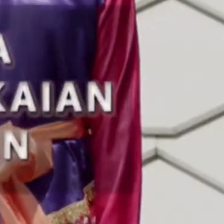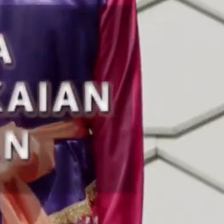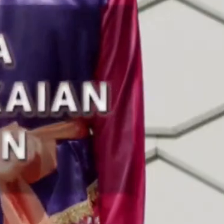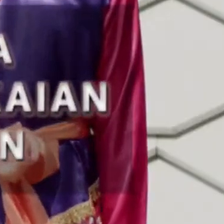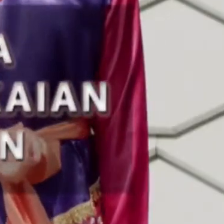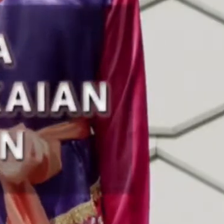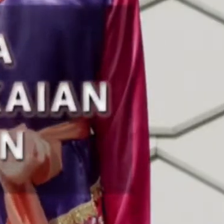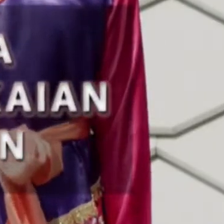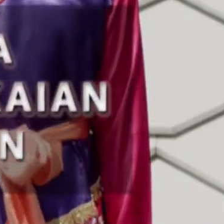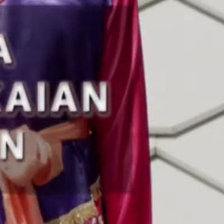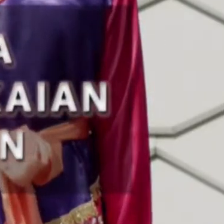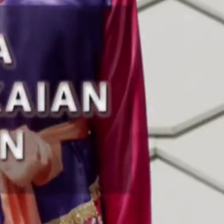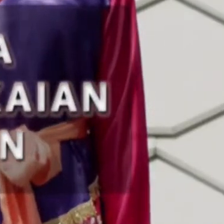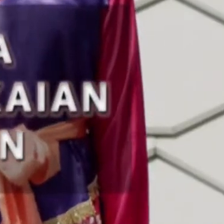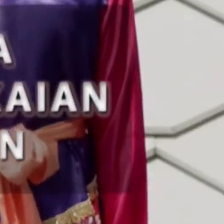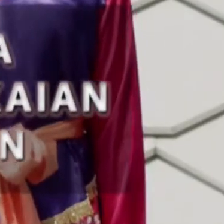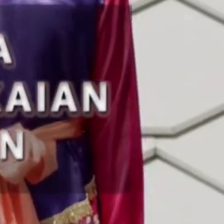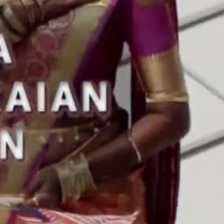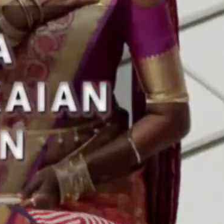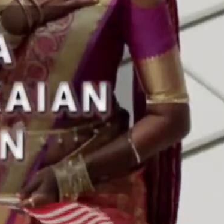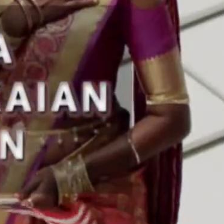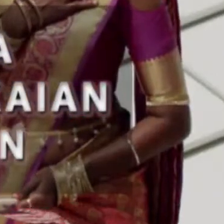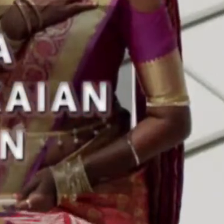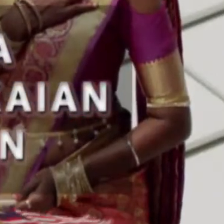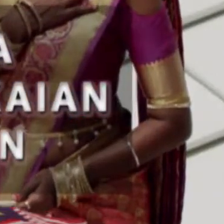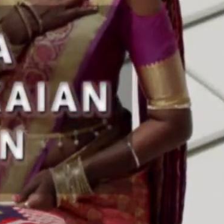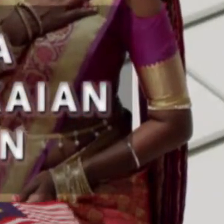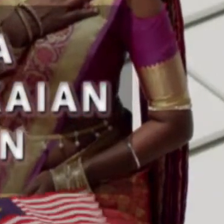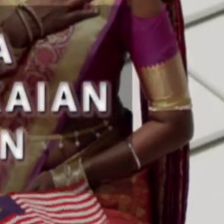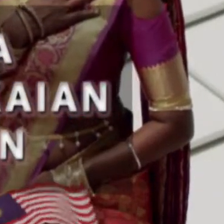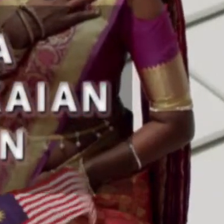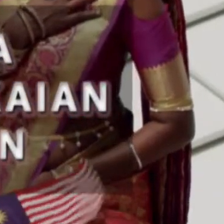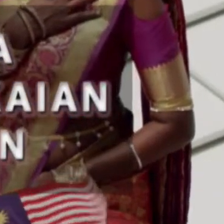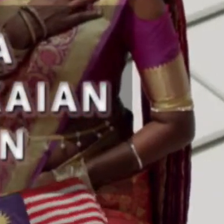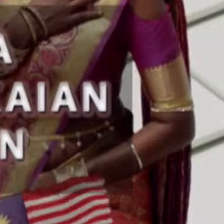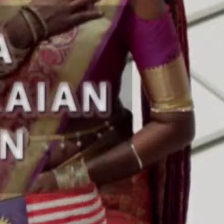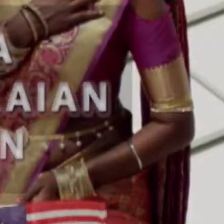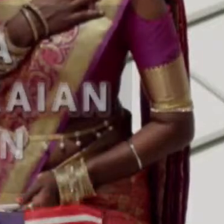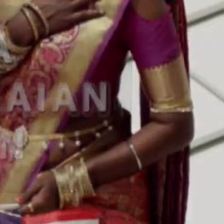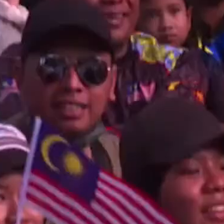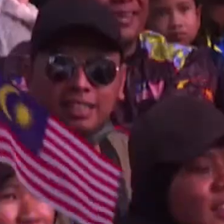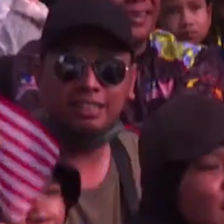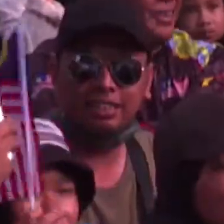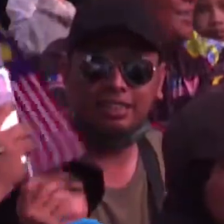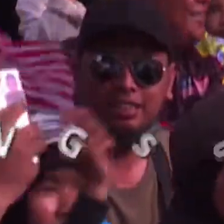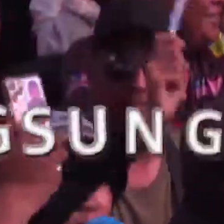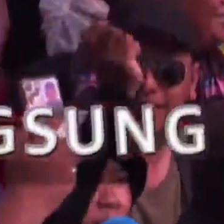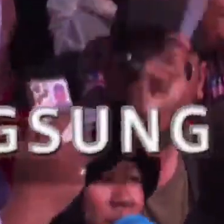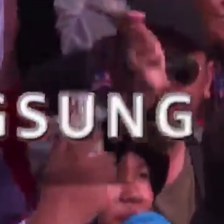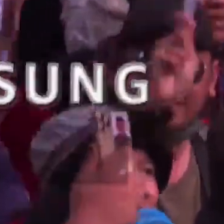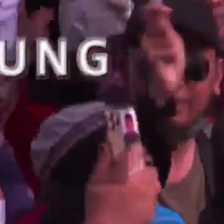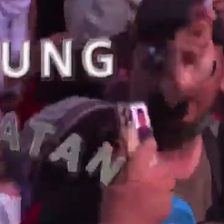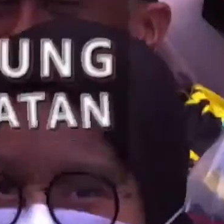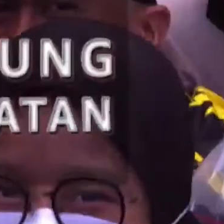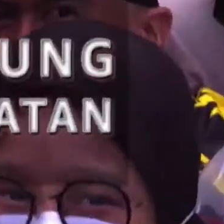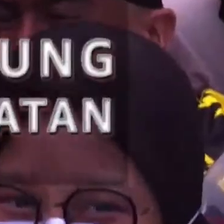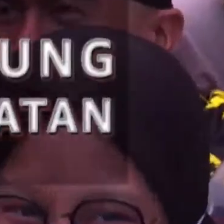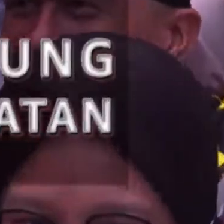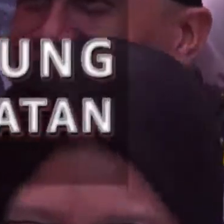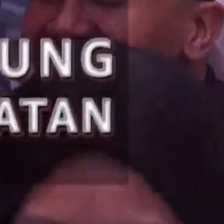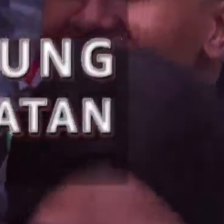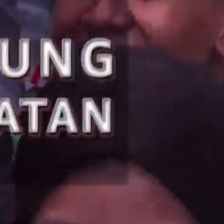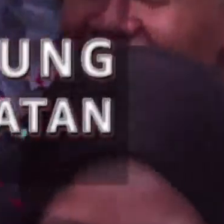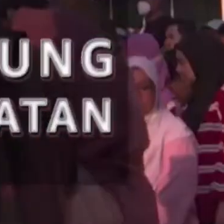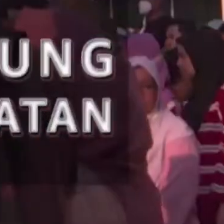Seluruh keluarga Malaysia dijemput hadir dengan berpakaian tradisional etnik era 60-an. Saksikan secara langsung